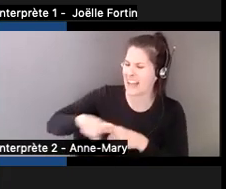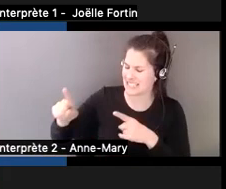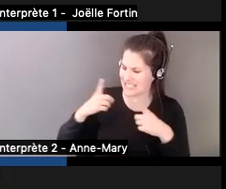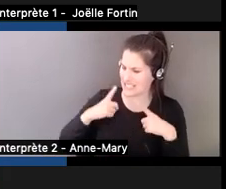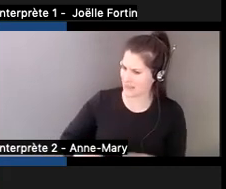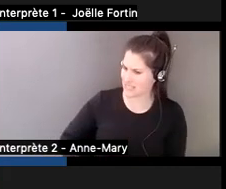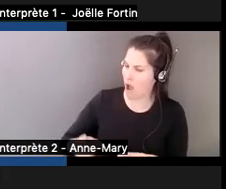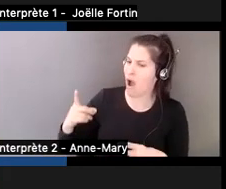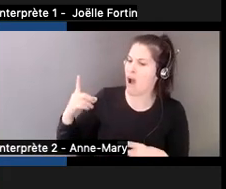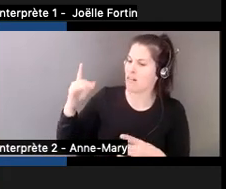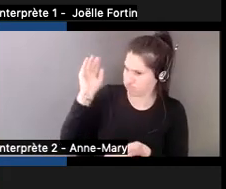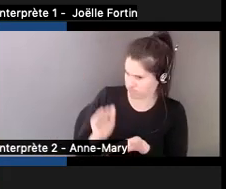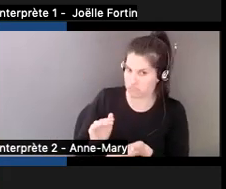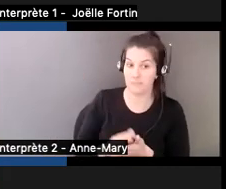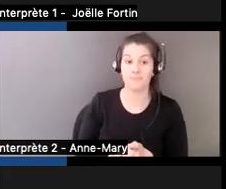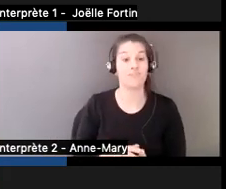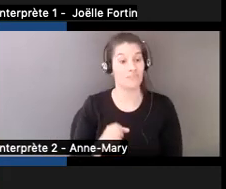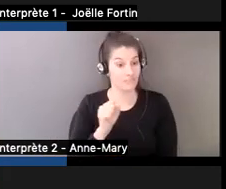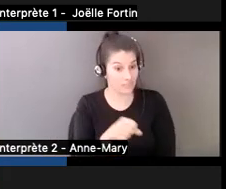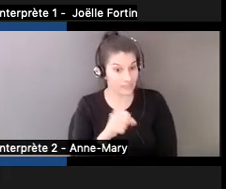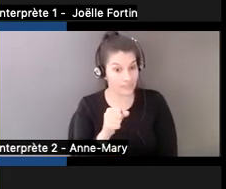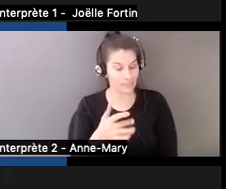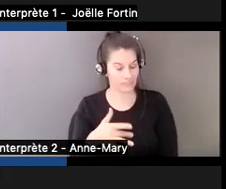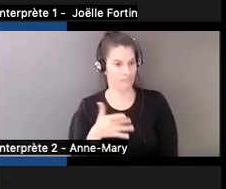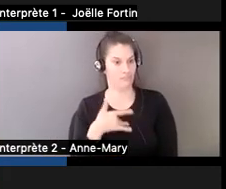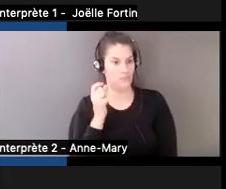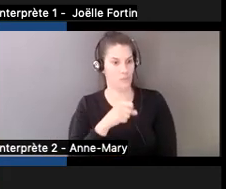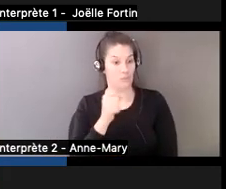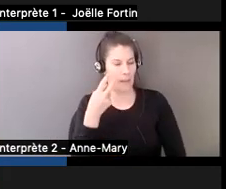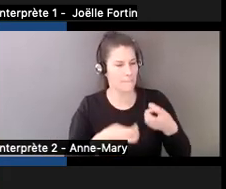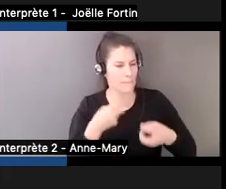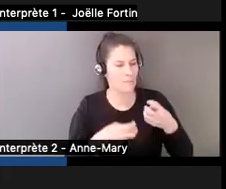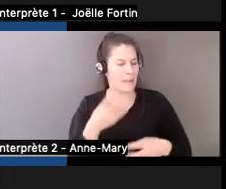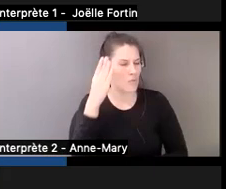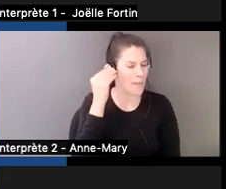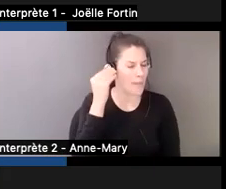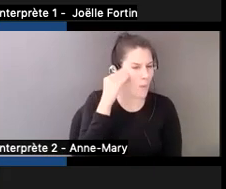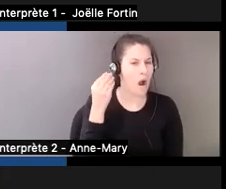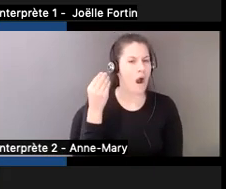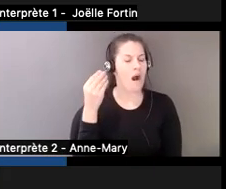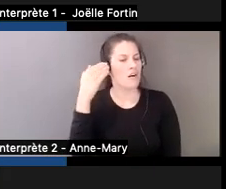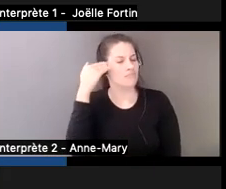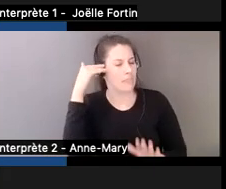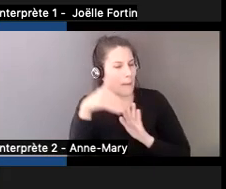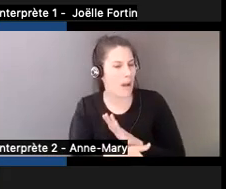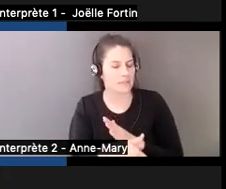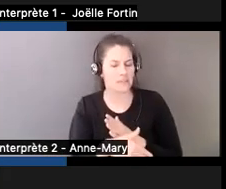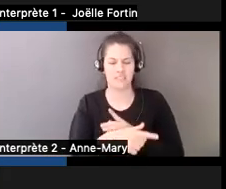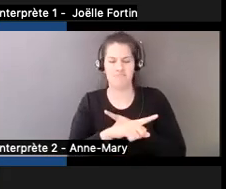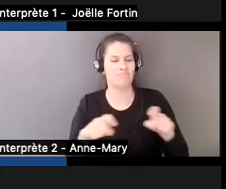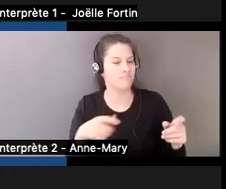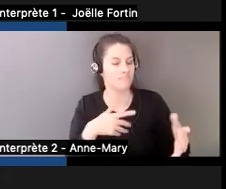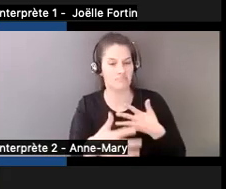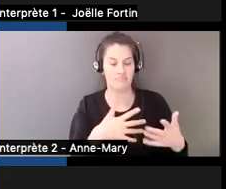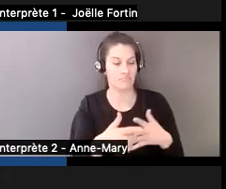s'est rendu compte que c'était possible, que même avec des problèmes de mémoire et même avec des problèmes de démence, quelle que soit la démence, on